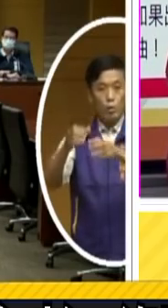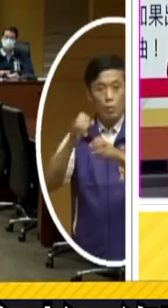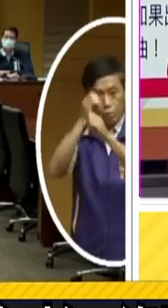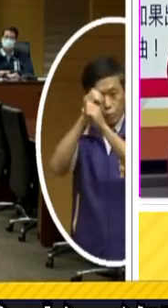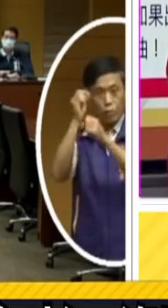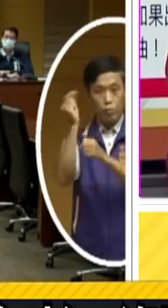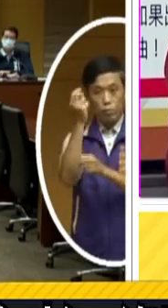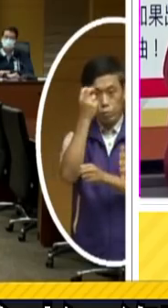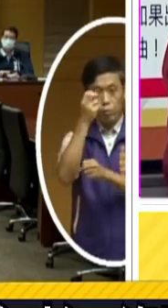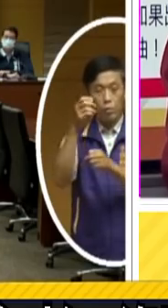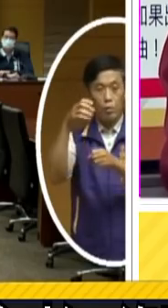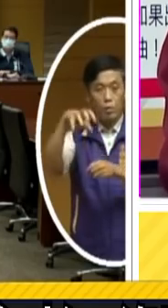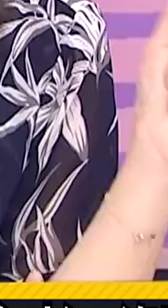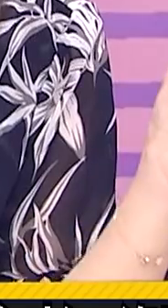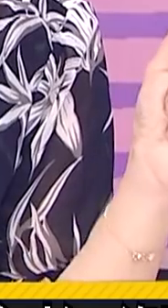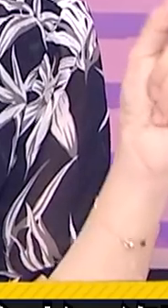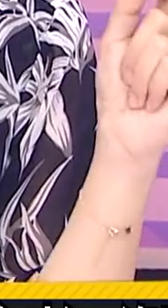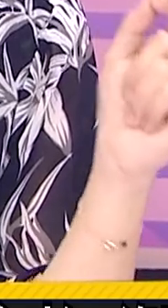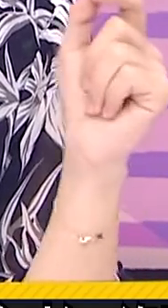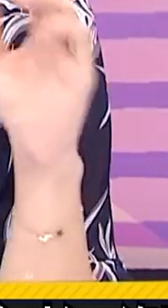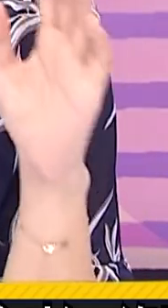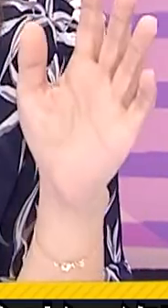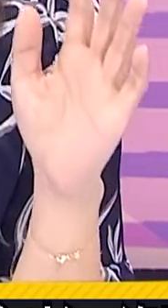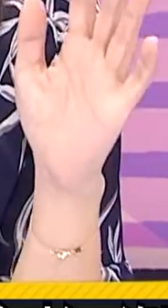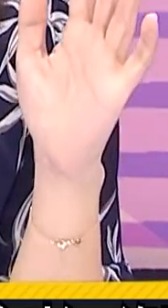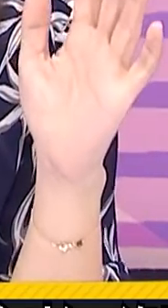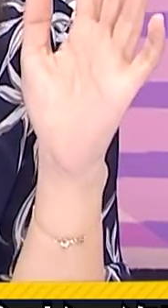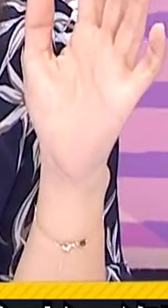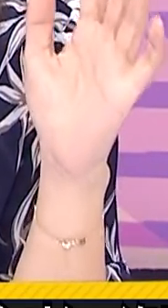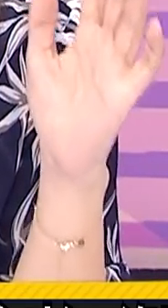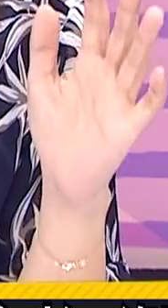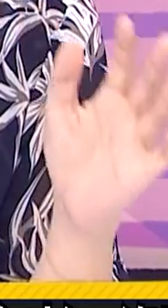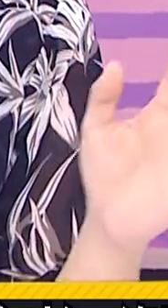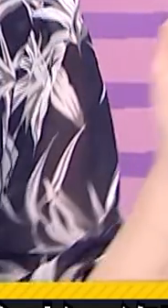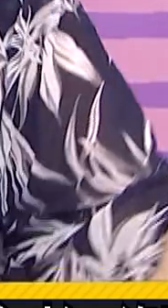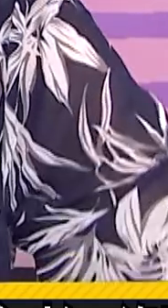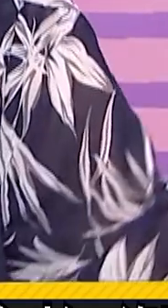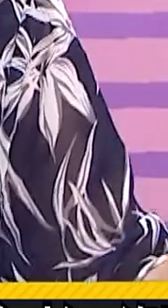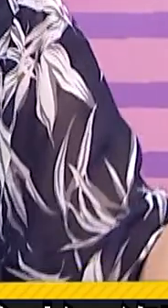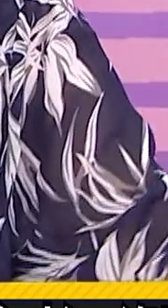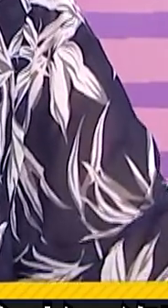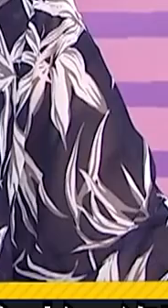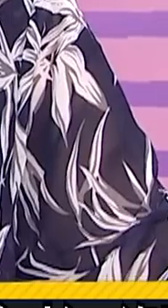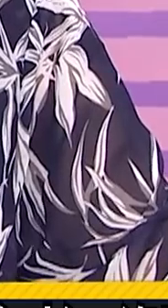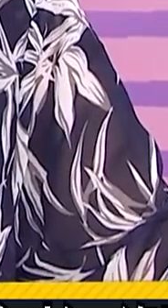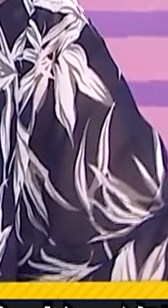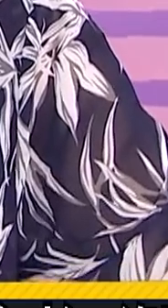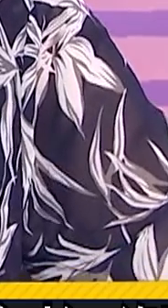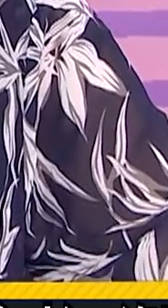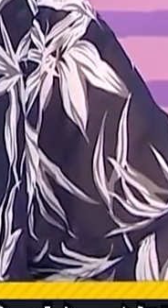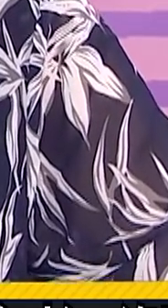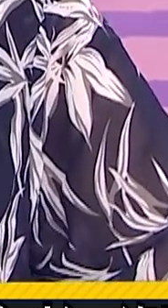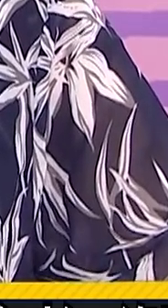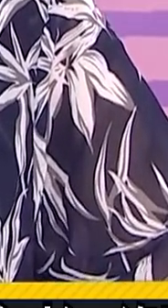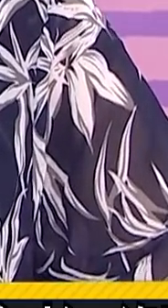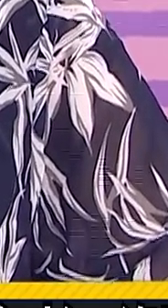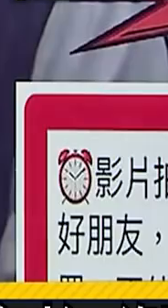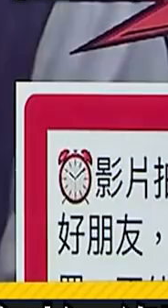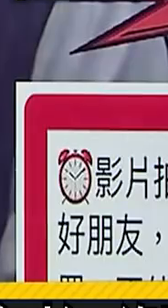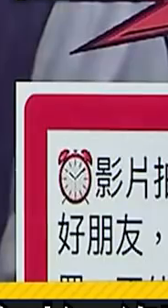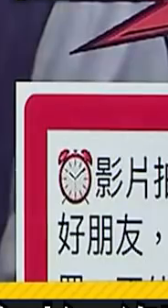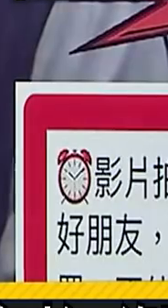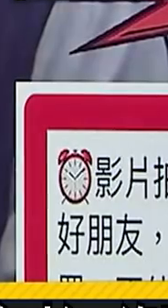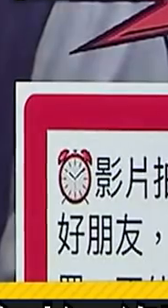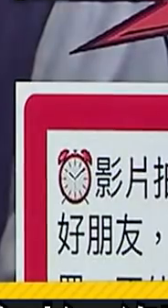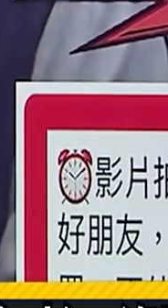些都已经被证实是假消息了。但是呢，从来没有听到我们的指挥中心说，如果你转传这些假消息的话，我要去罚你300万。